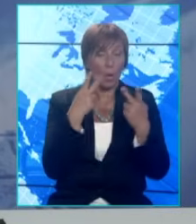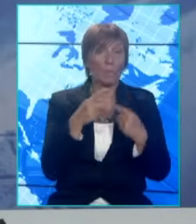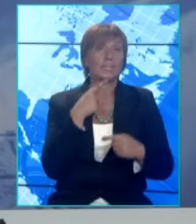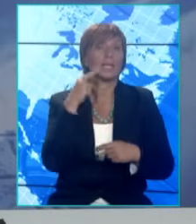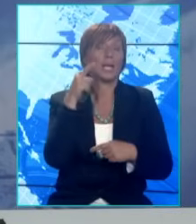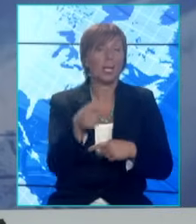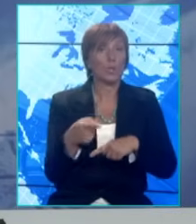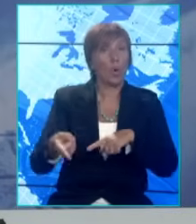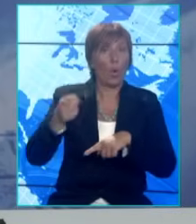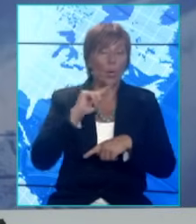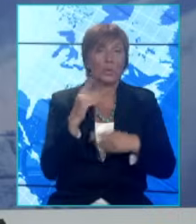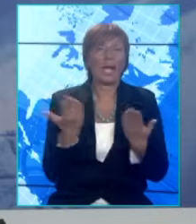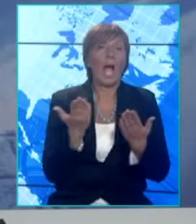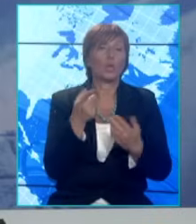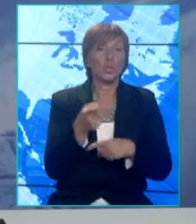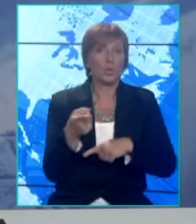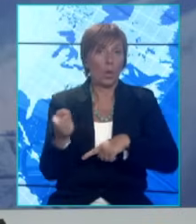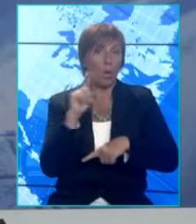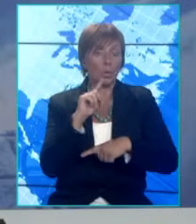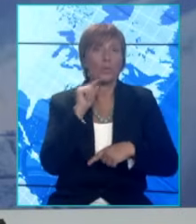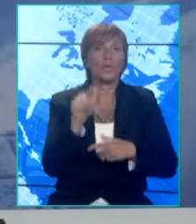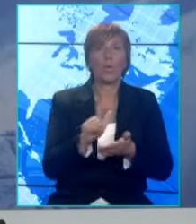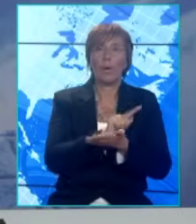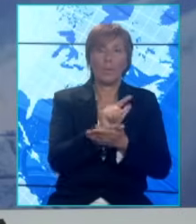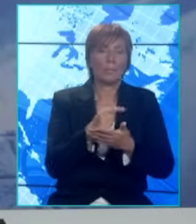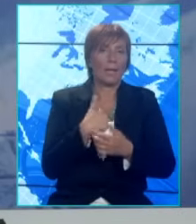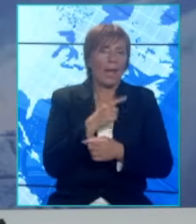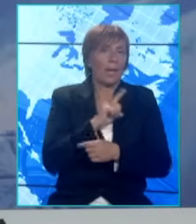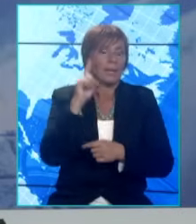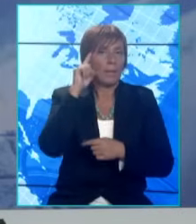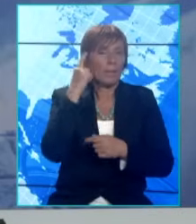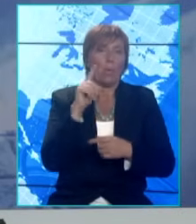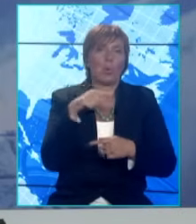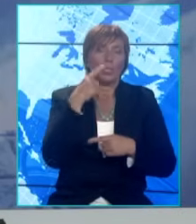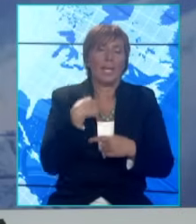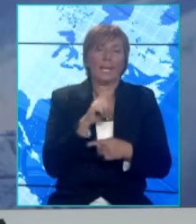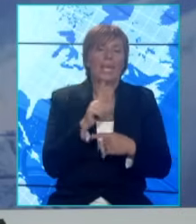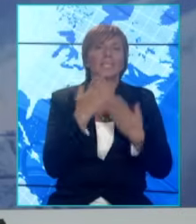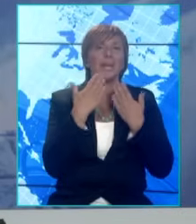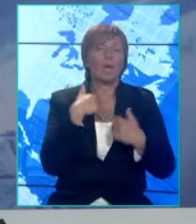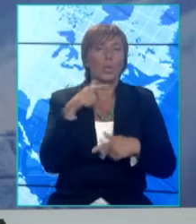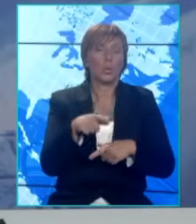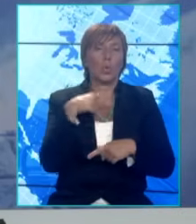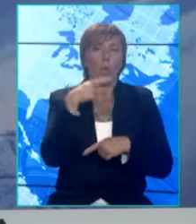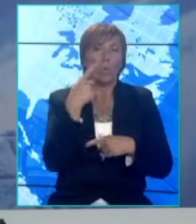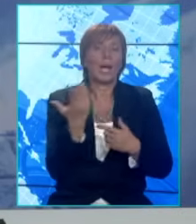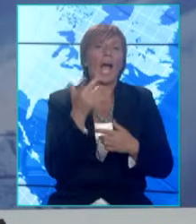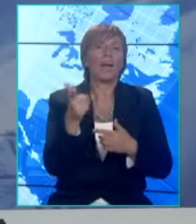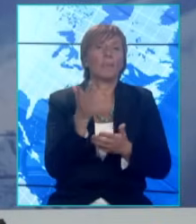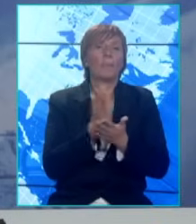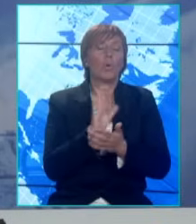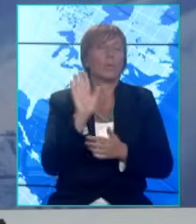to odgovoriti, kako će odgovoriti u ovom trenutku, uistinu ne mogu prognozirati i nezahvalno je prognozirati kakav bi bio njihov